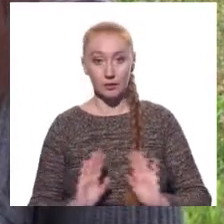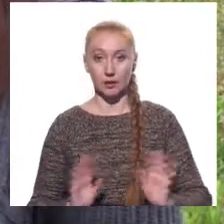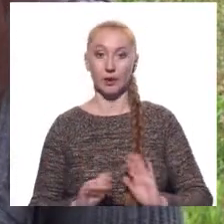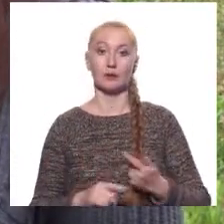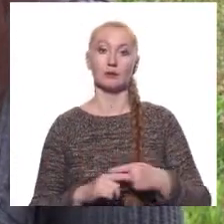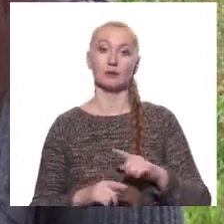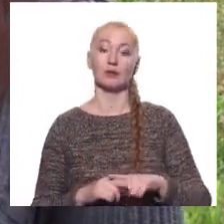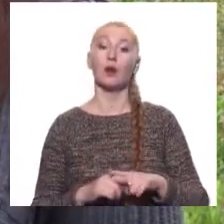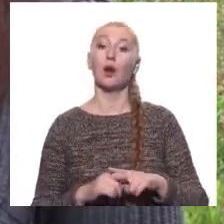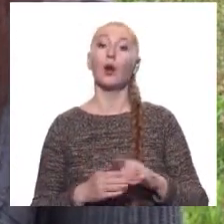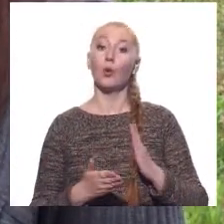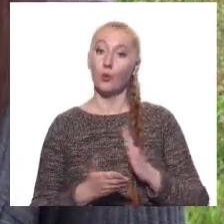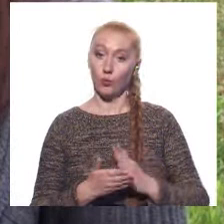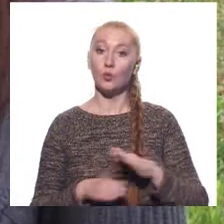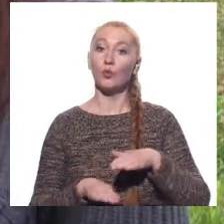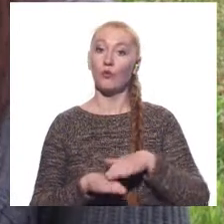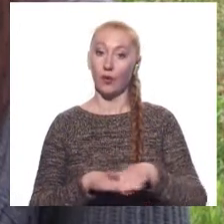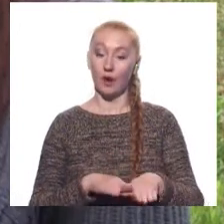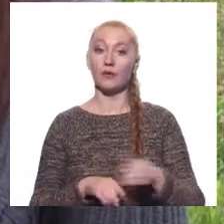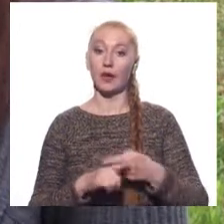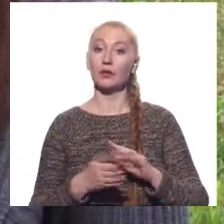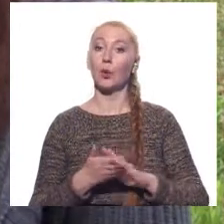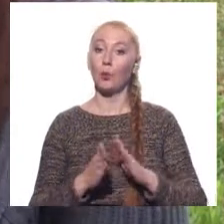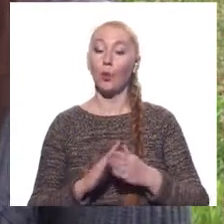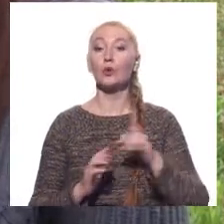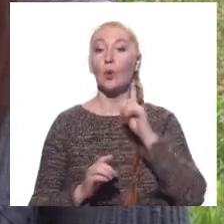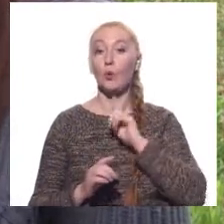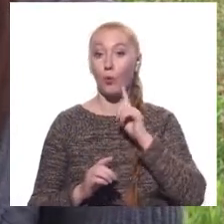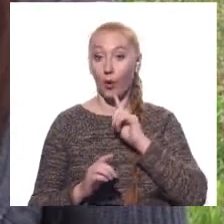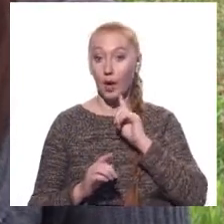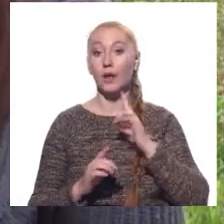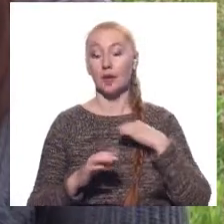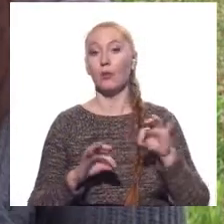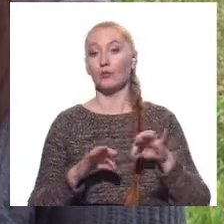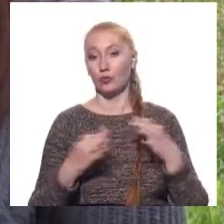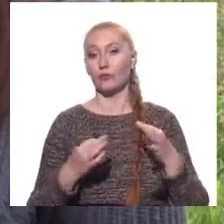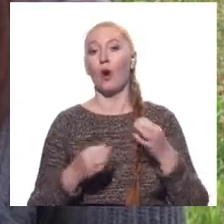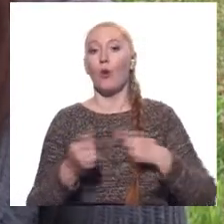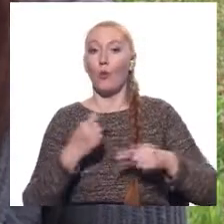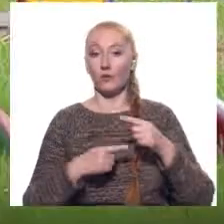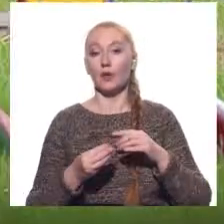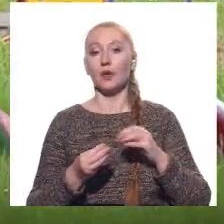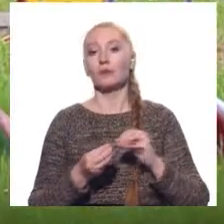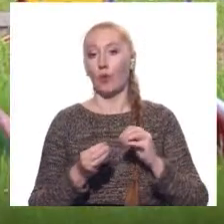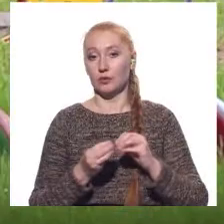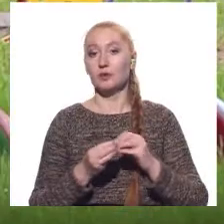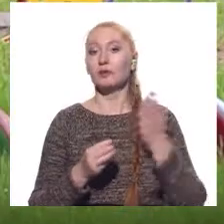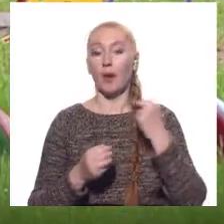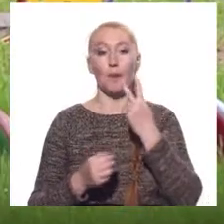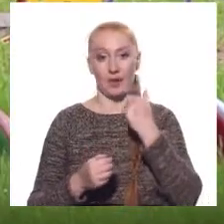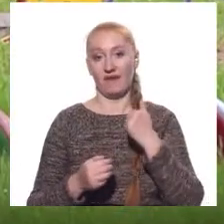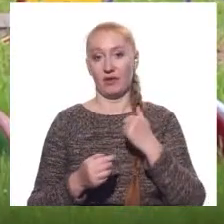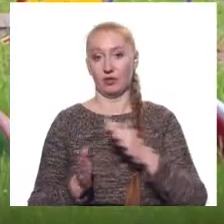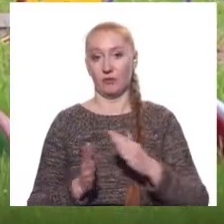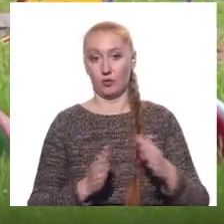і будемо виконувати ці умови, поки нам не дозволять все ж таки повернутися до постійного нашого звичного